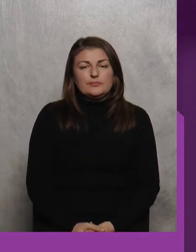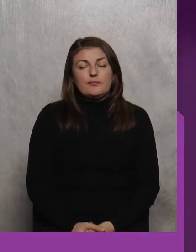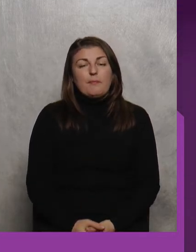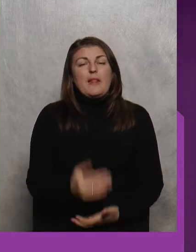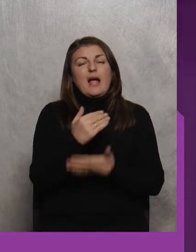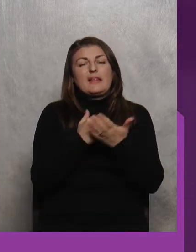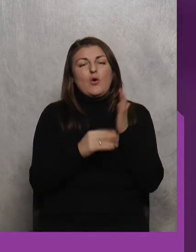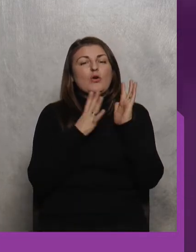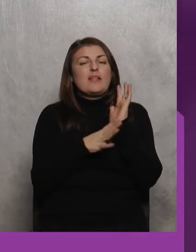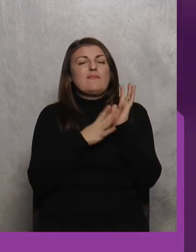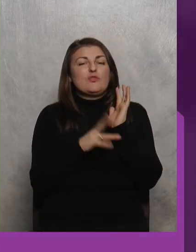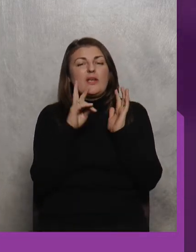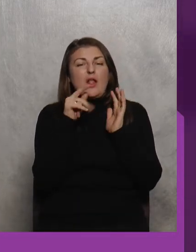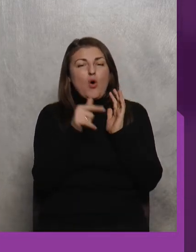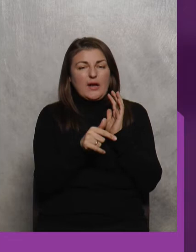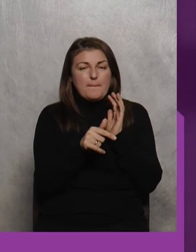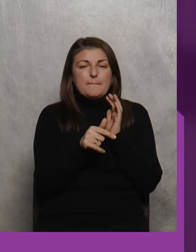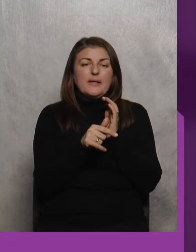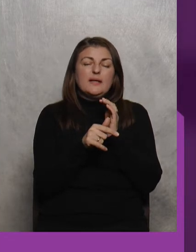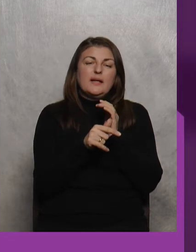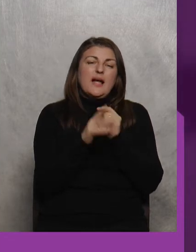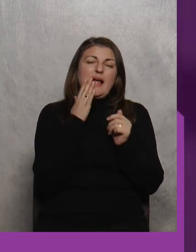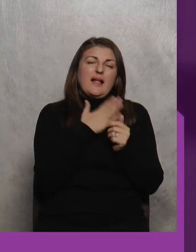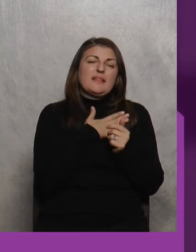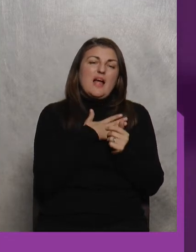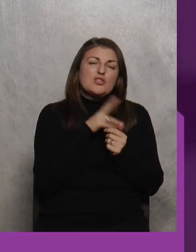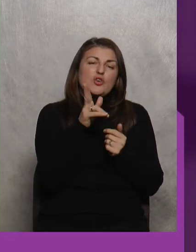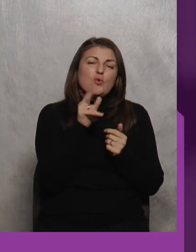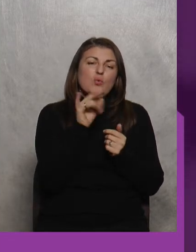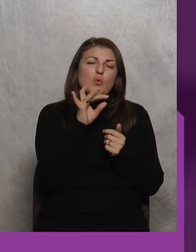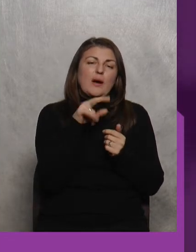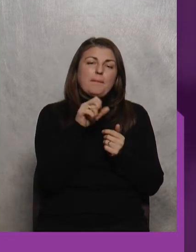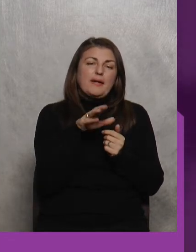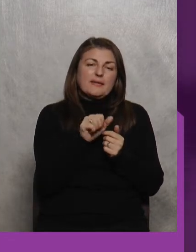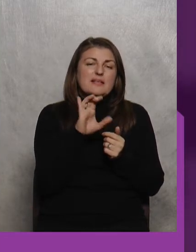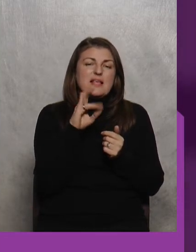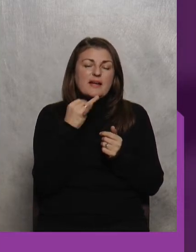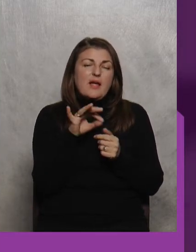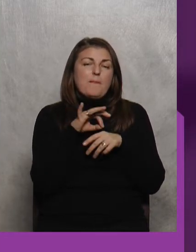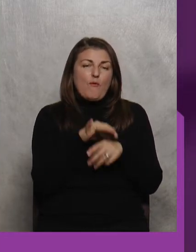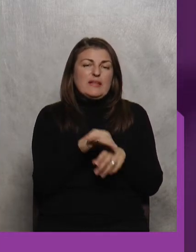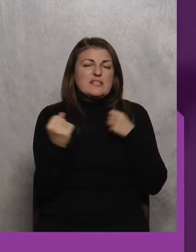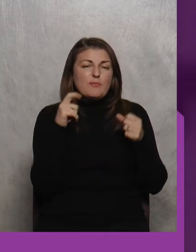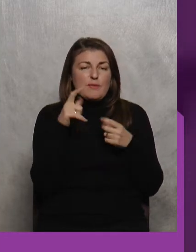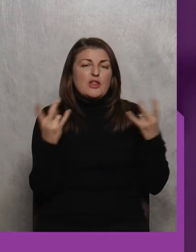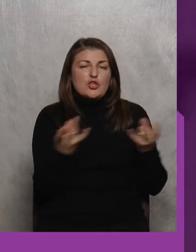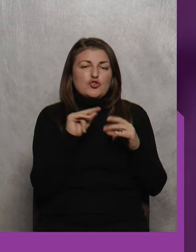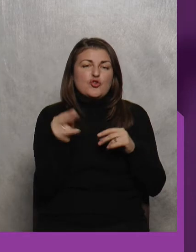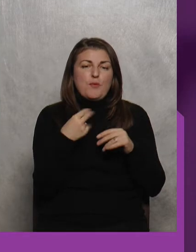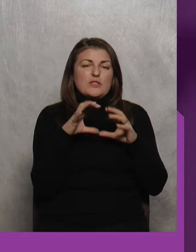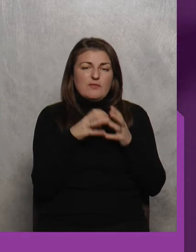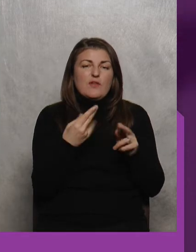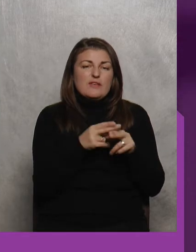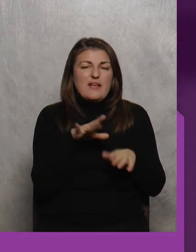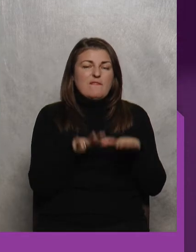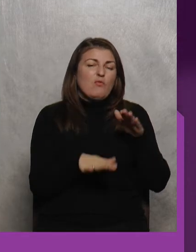Категорія 90 кілограм. Наш Куропата Сергій, провідний спортсмен, діючий чемпіон світу в